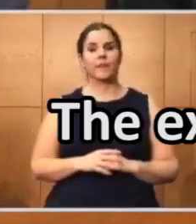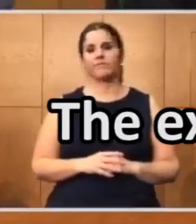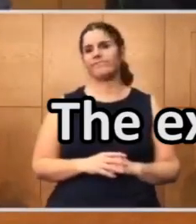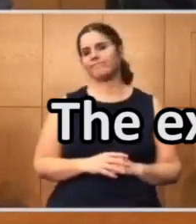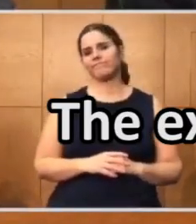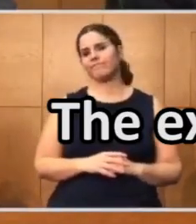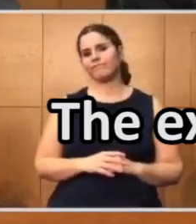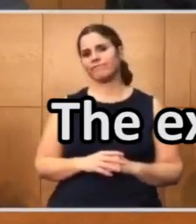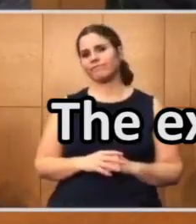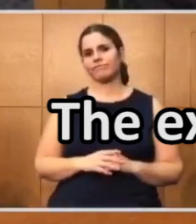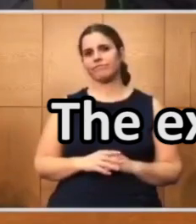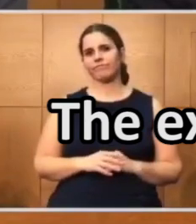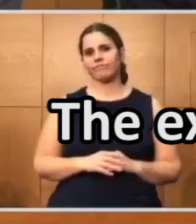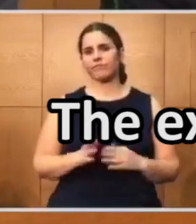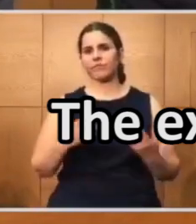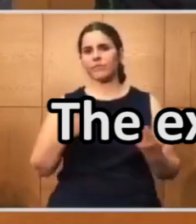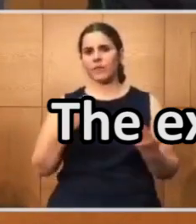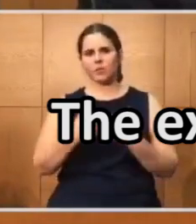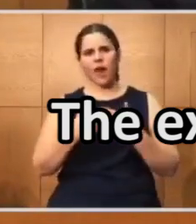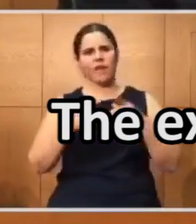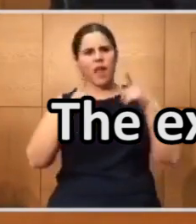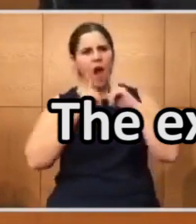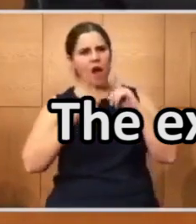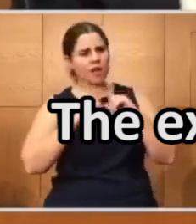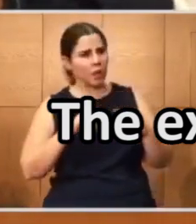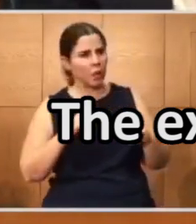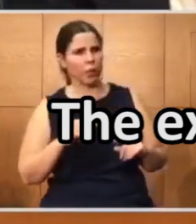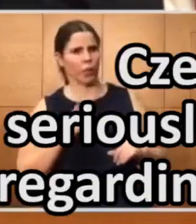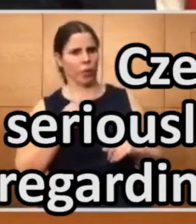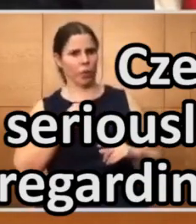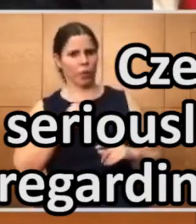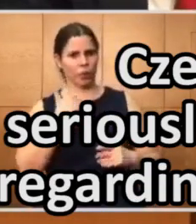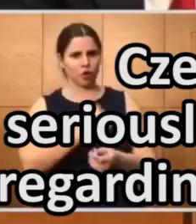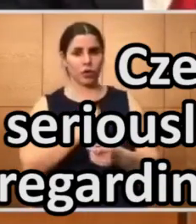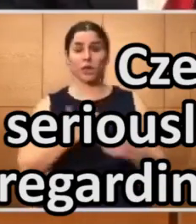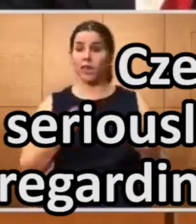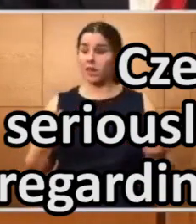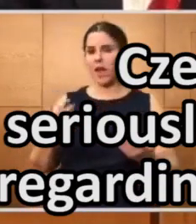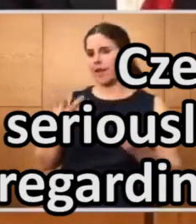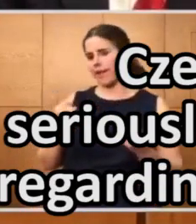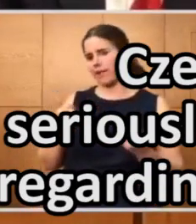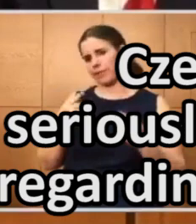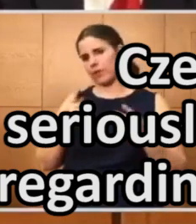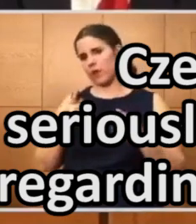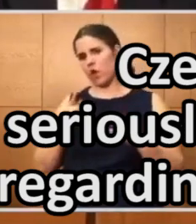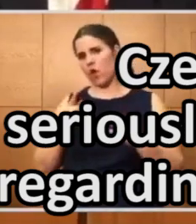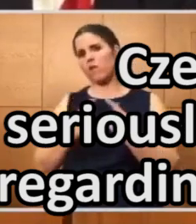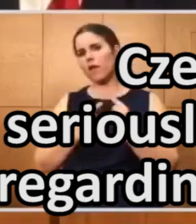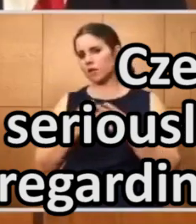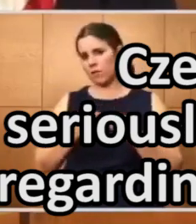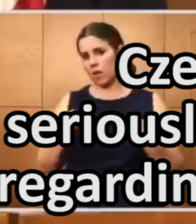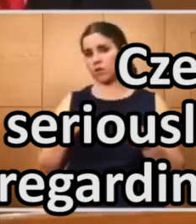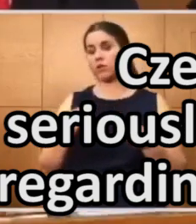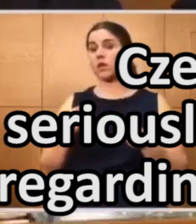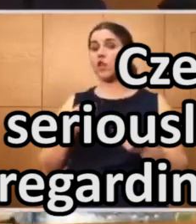Ne, mě imponuje zkušenost Petra Hanniga, ale já bych řekl, Česká republika teďka vážně patří k šampionům